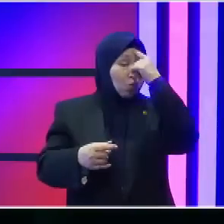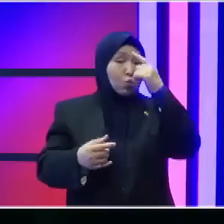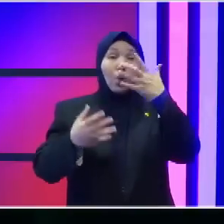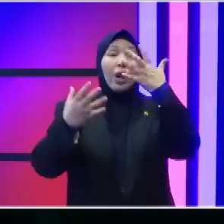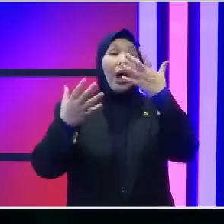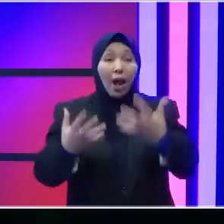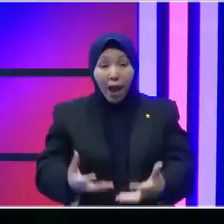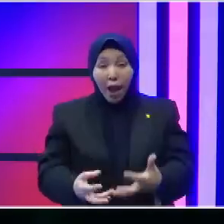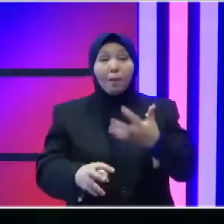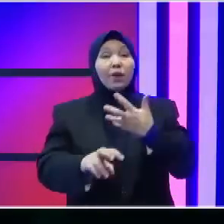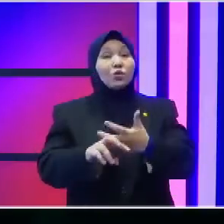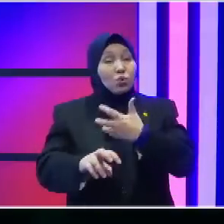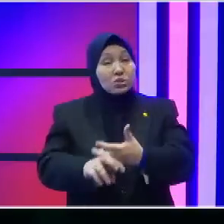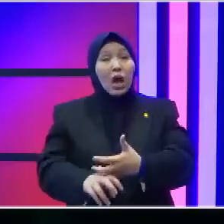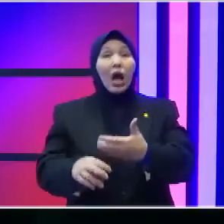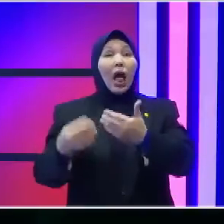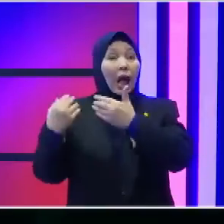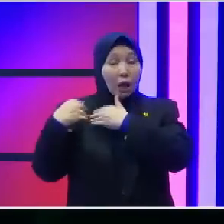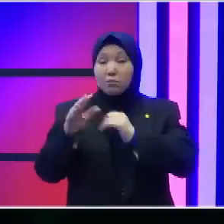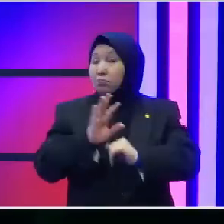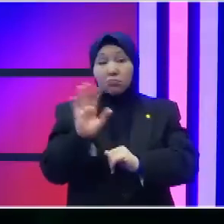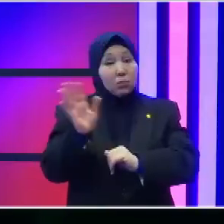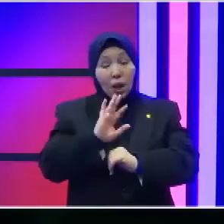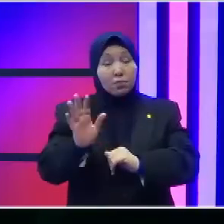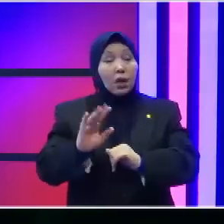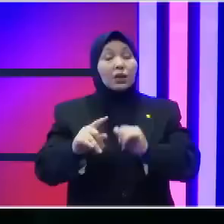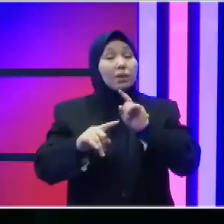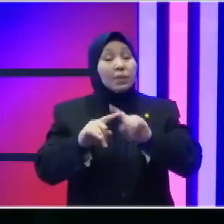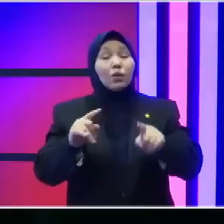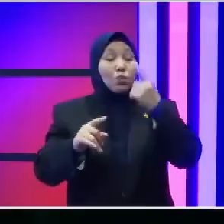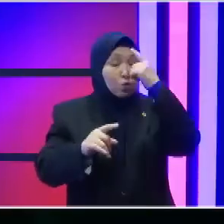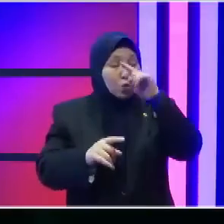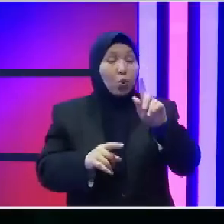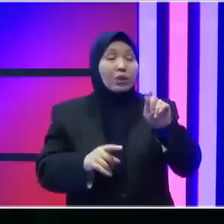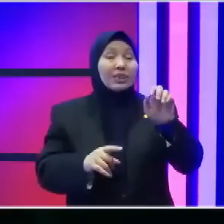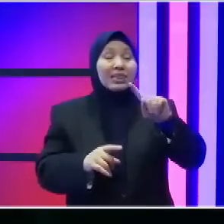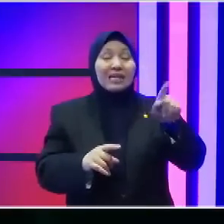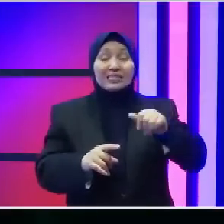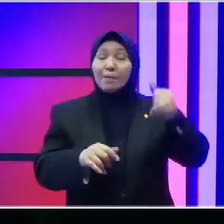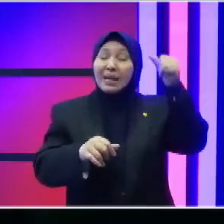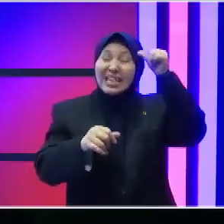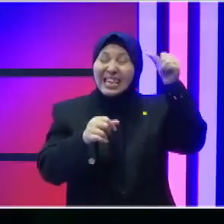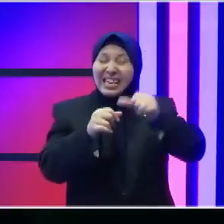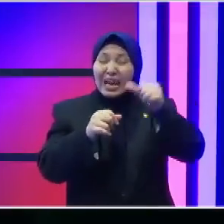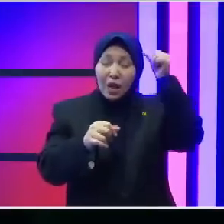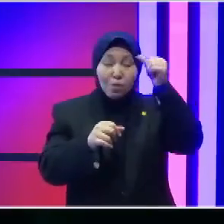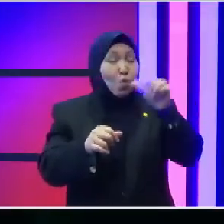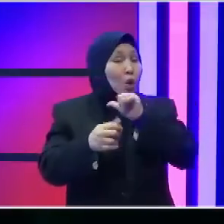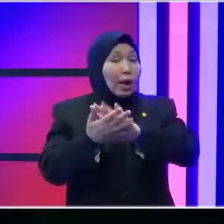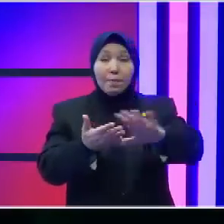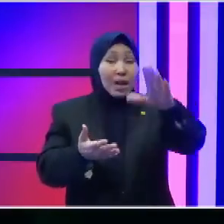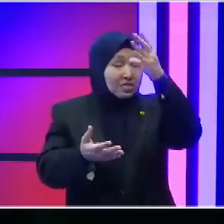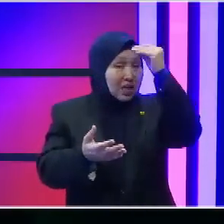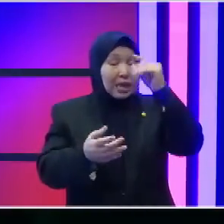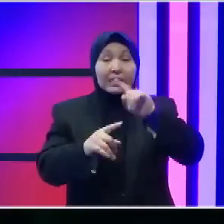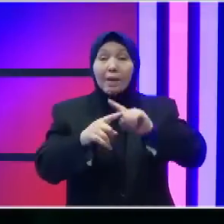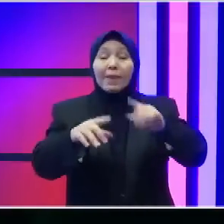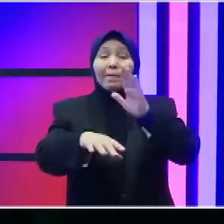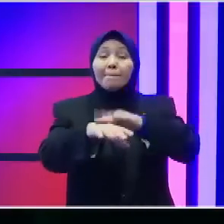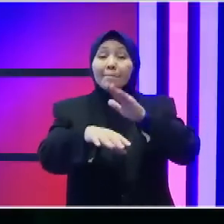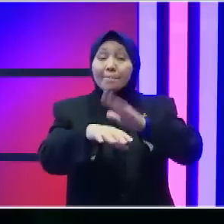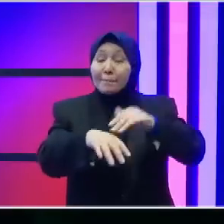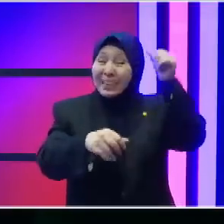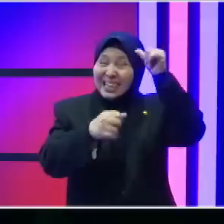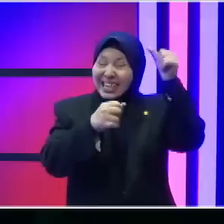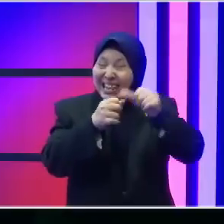memberatkan kita, tetapi ia sebagai tazkirah. Apa maksud tazkirah? Dia mengingatkan balik, dia bukan pelajaran maksudnya, dia adalah peringatan.